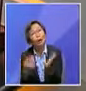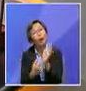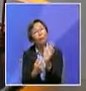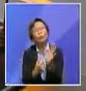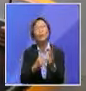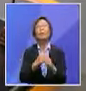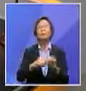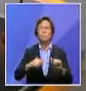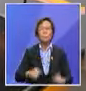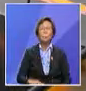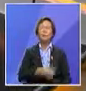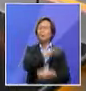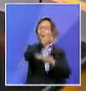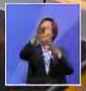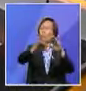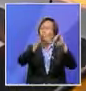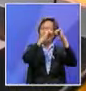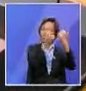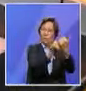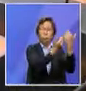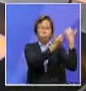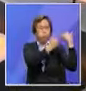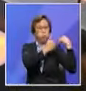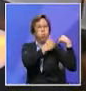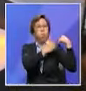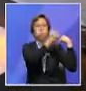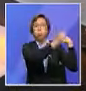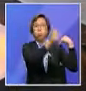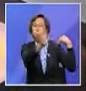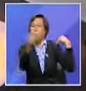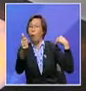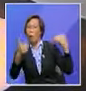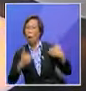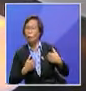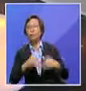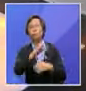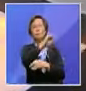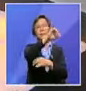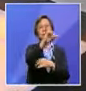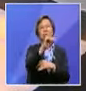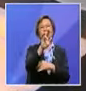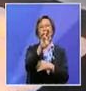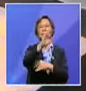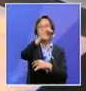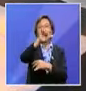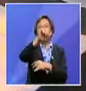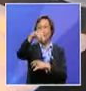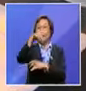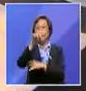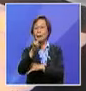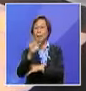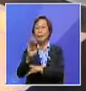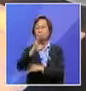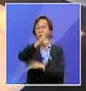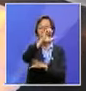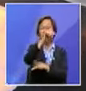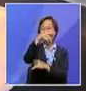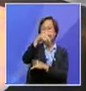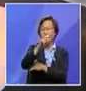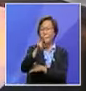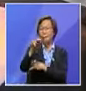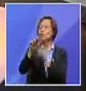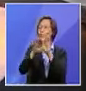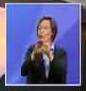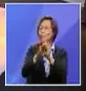semua agensi mainkan peranan. Cuma Japan dia dari segi pengaturan,